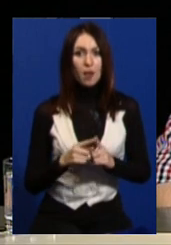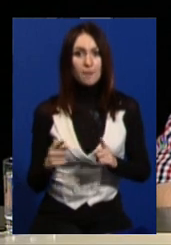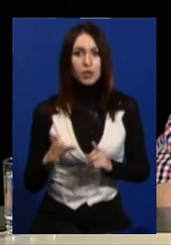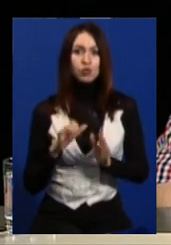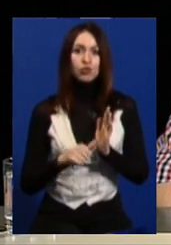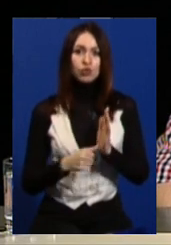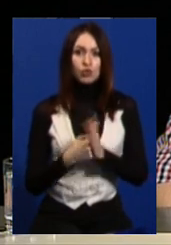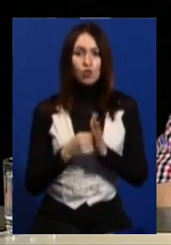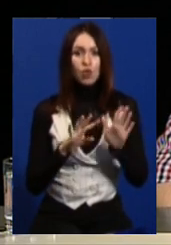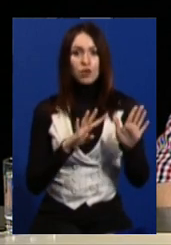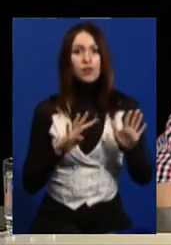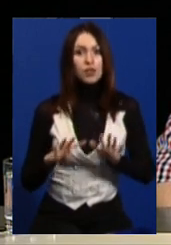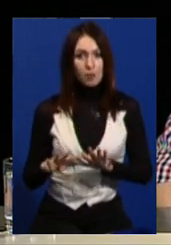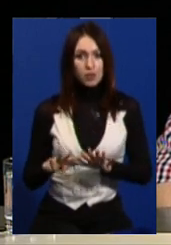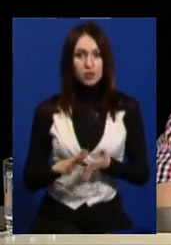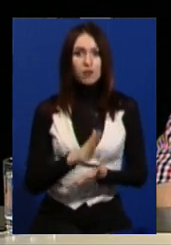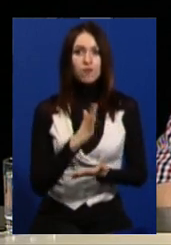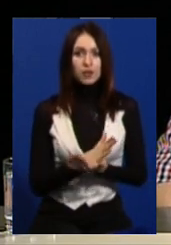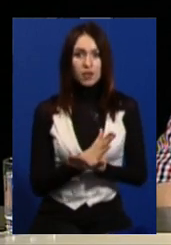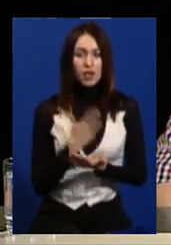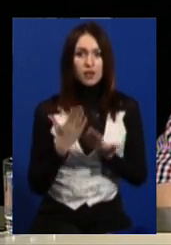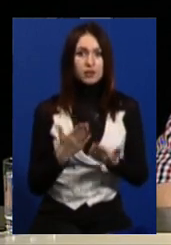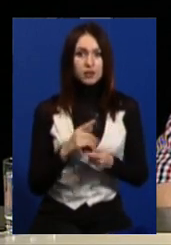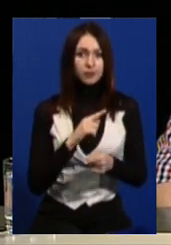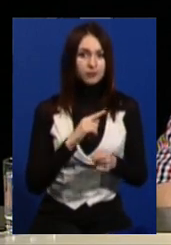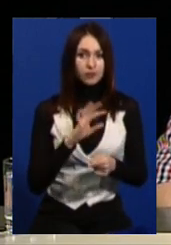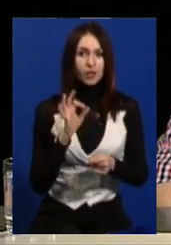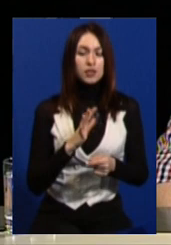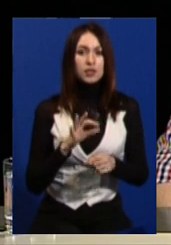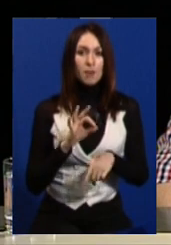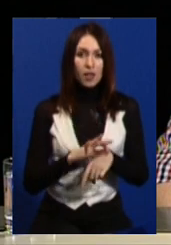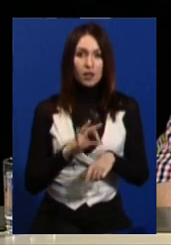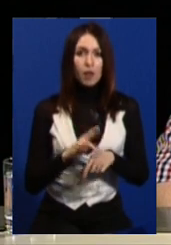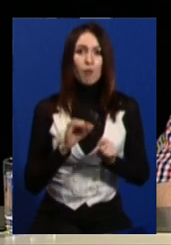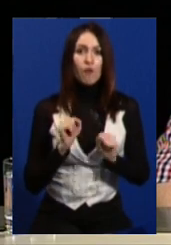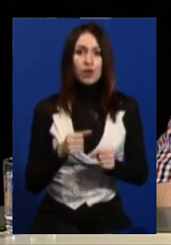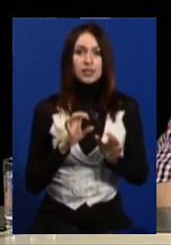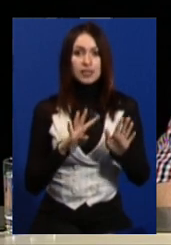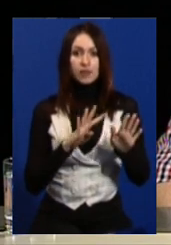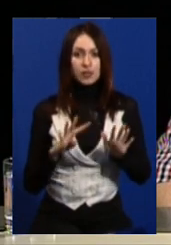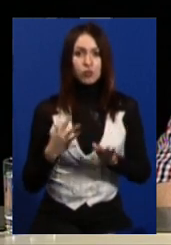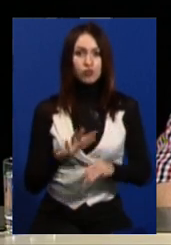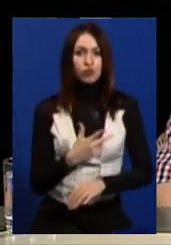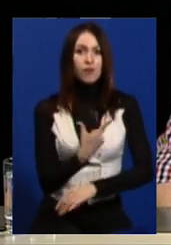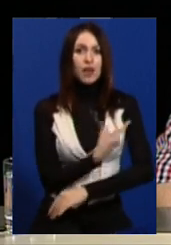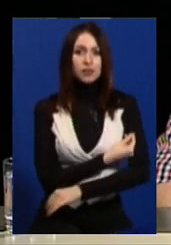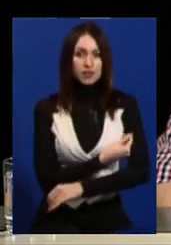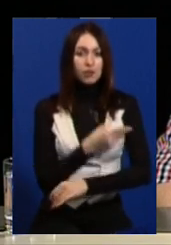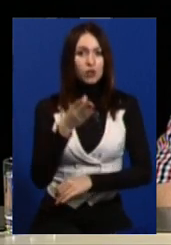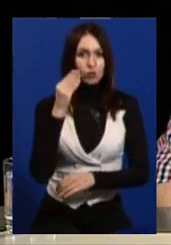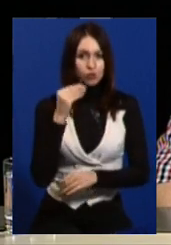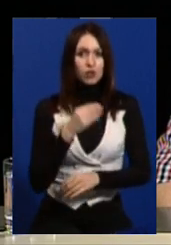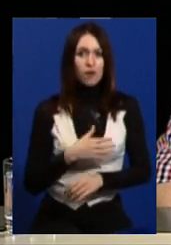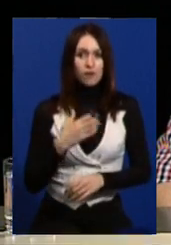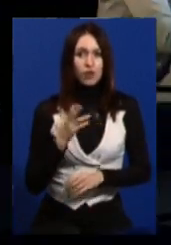до 9 месяцев есть риск заболеть. По возможности с 9 уже желательно вакцинировать, учитывая достаточно значимый